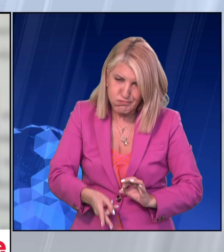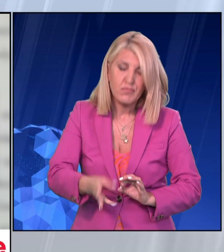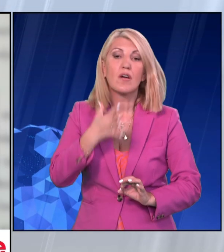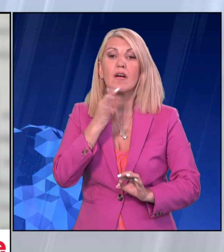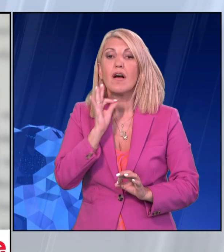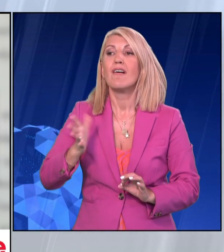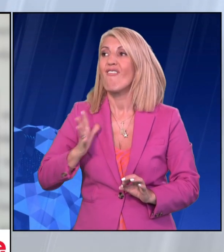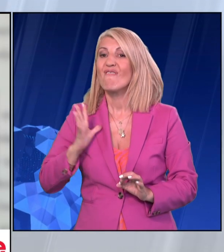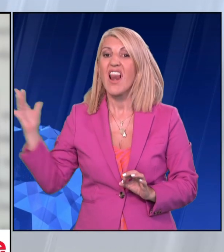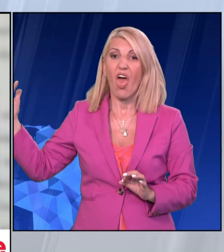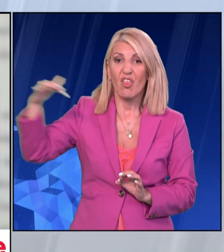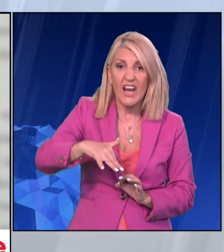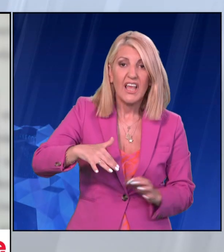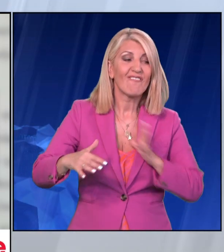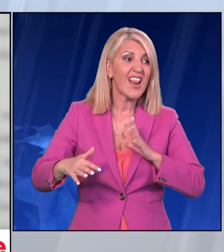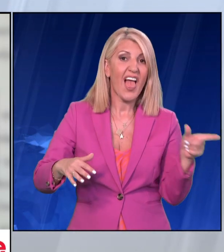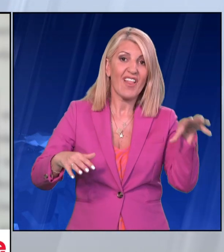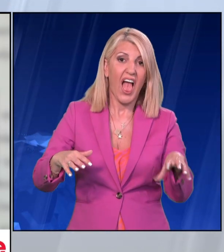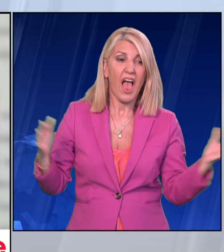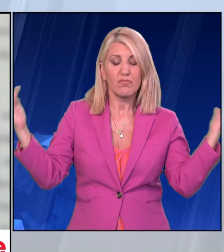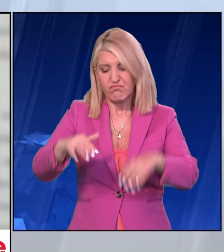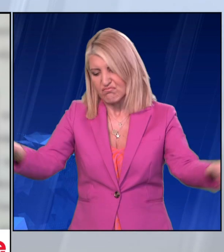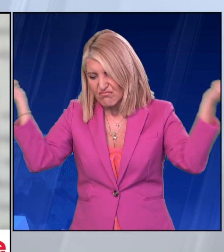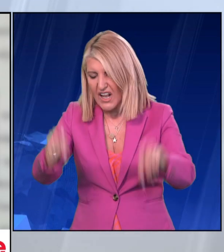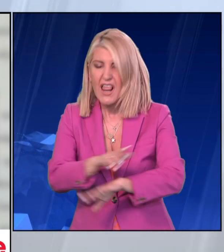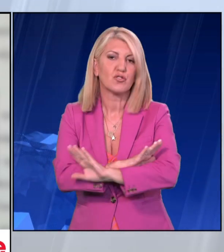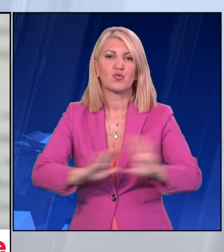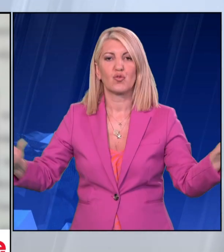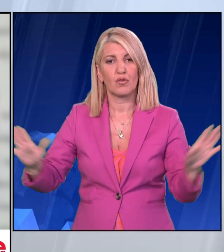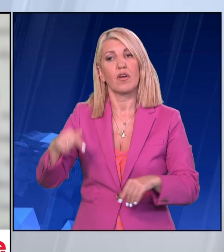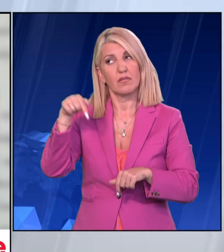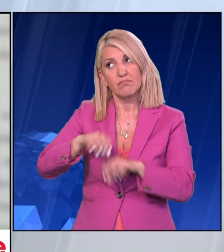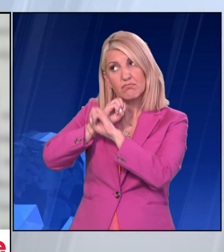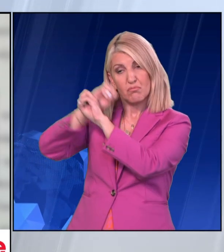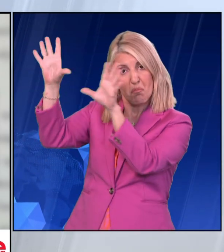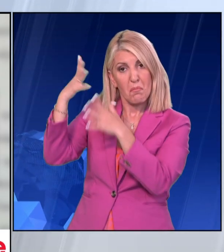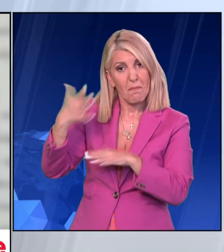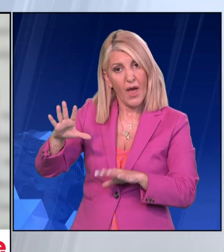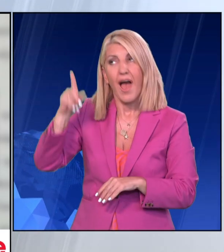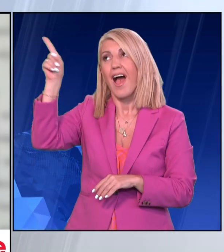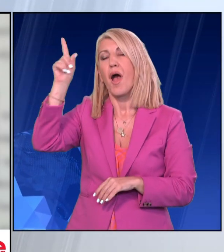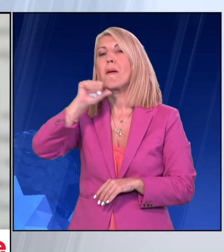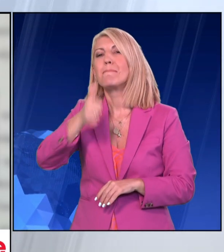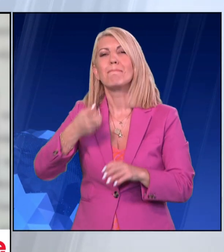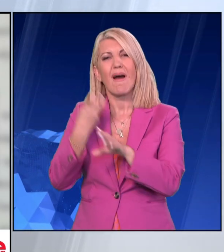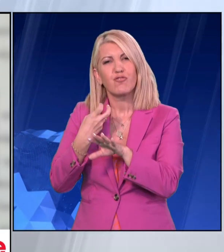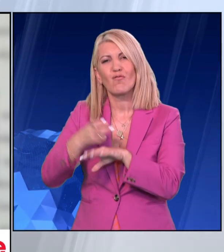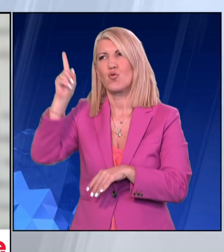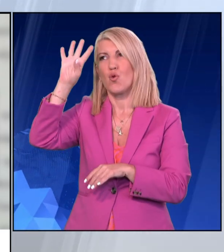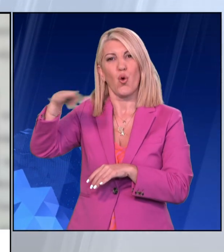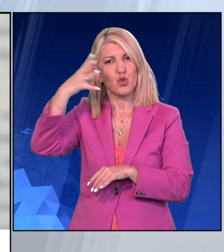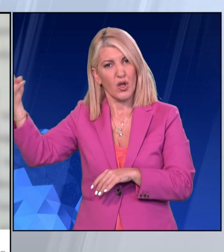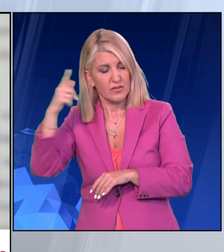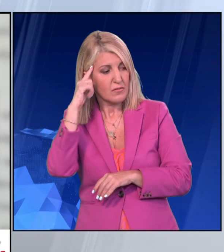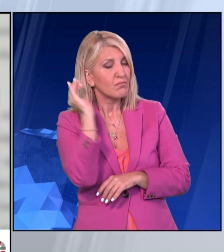Γραφείο Πληροφοριών της Κροατίας είχε ενημερώσει τις ελληνικές αρχές ότι στη χώρα μας θα αφηχθεί ικανός αριθμός περίπου 100 οργανωμένων οπαδών της